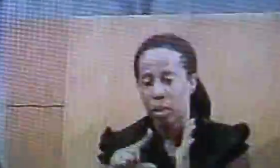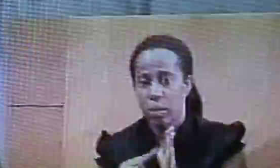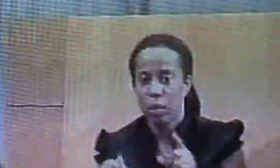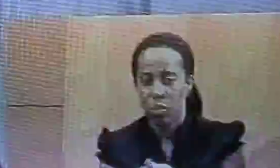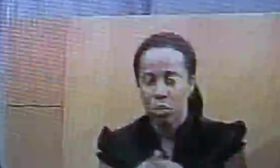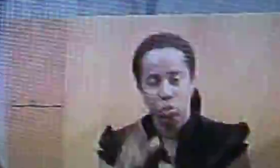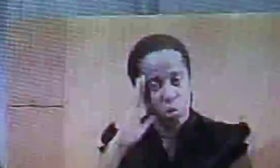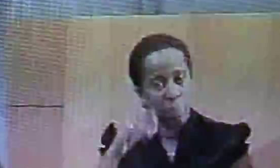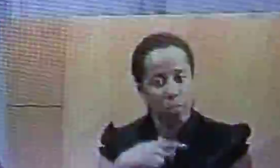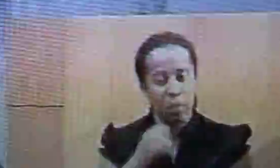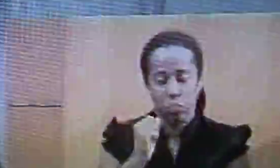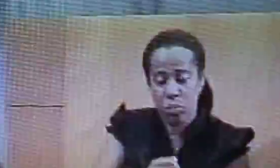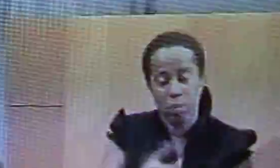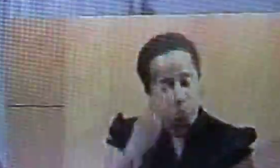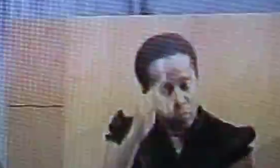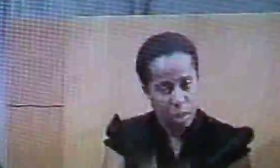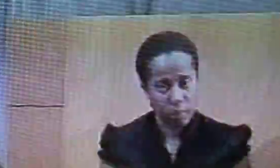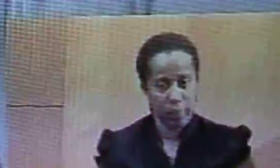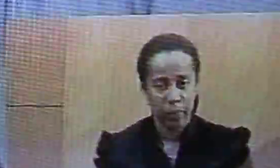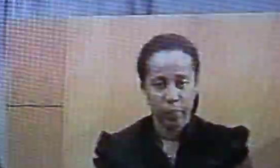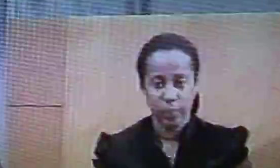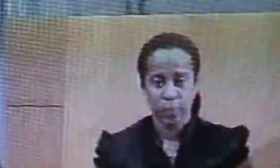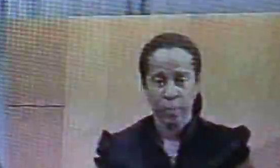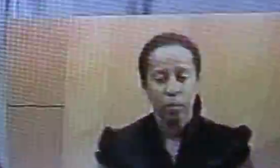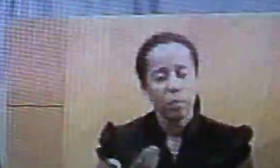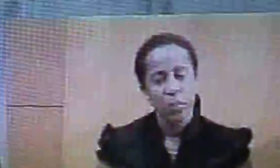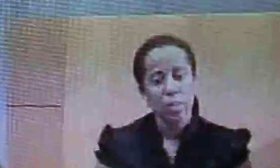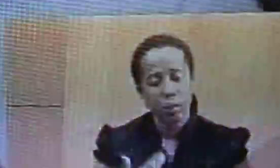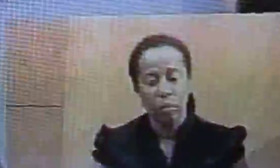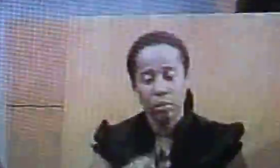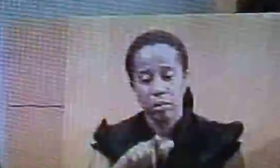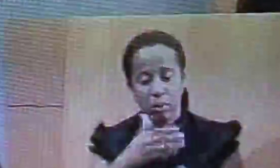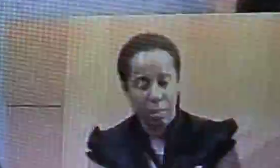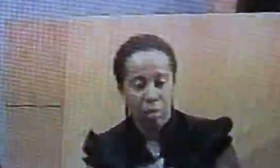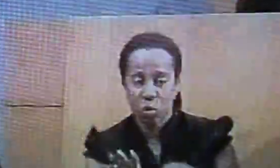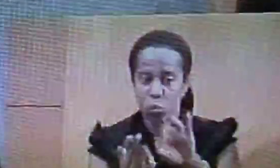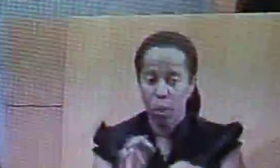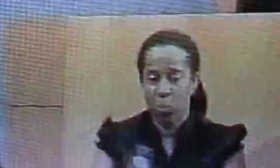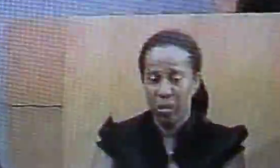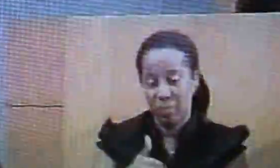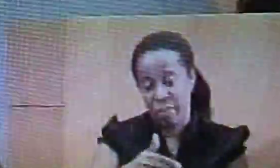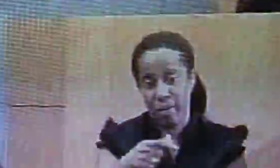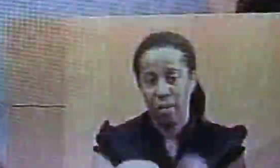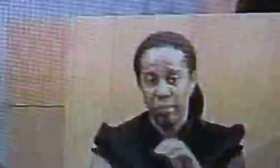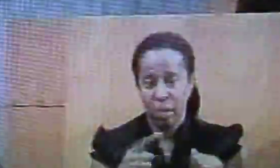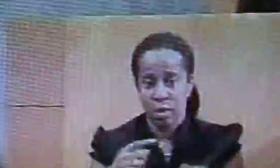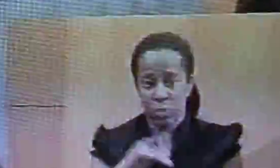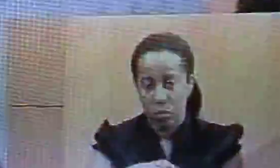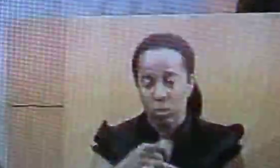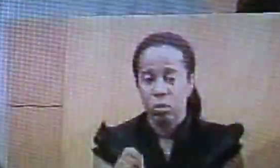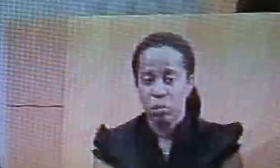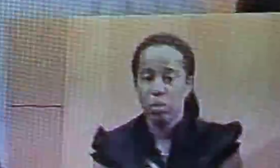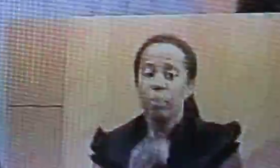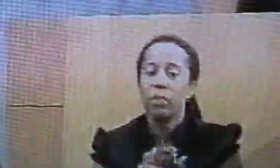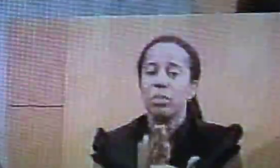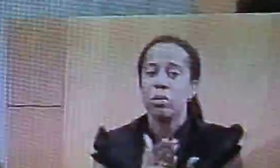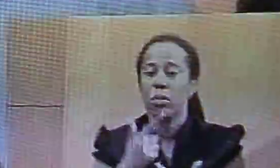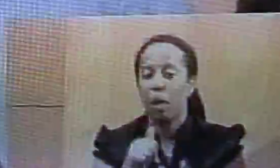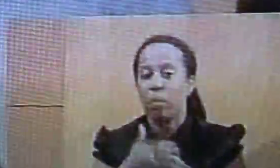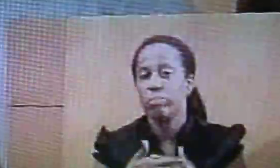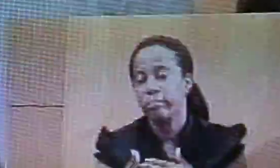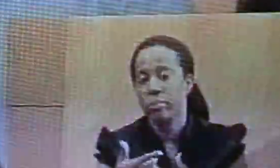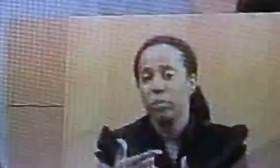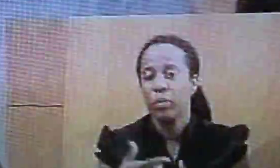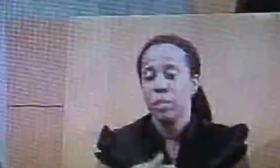l'ait condamné pour ça. Maintenant, c'est des choix politiques que vous ferez puisque vous avez ça désormais en